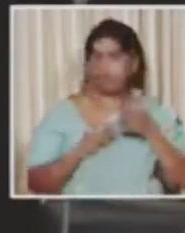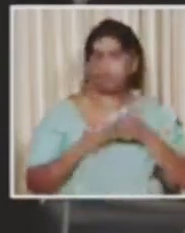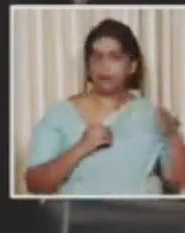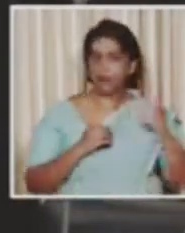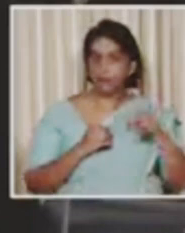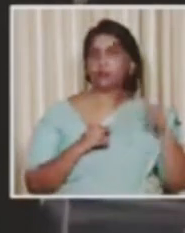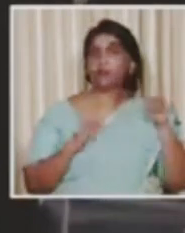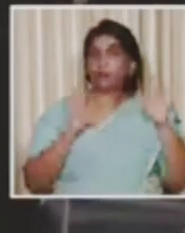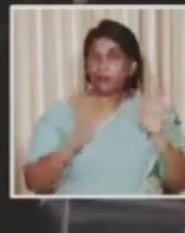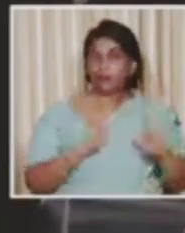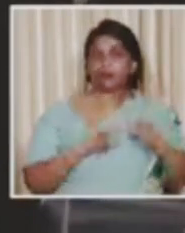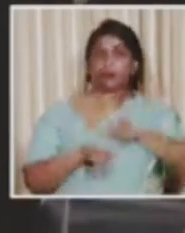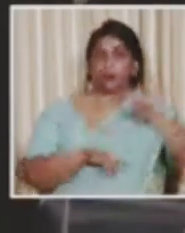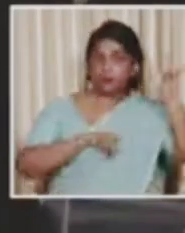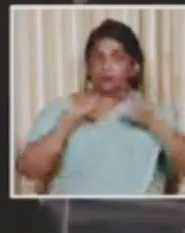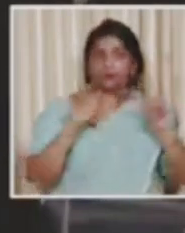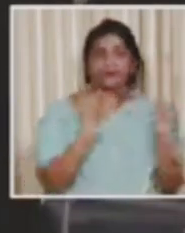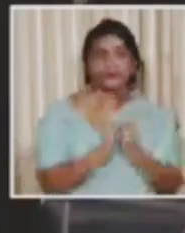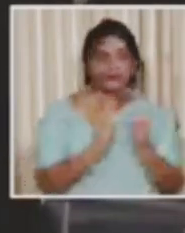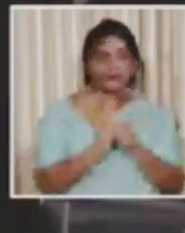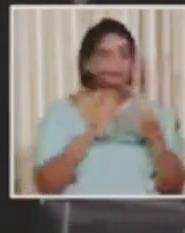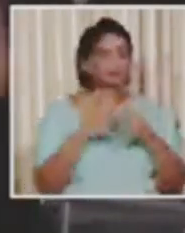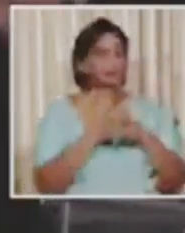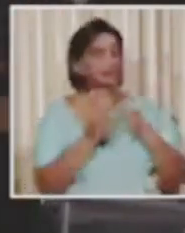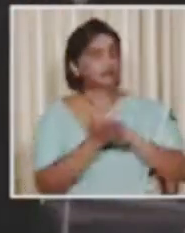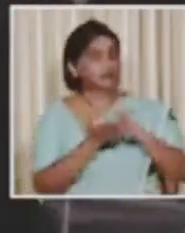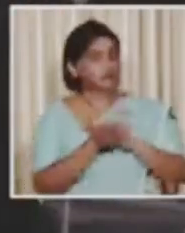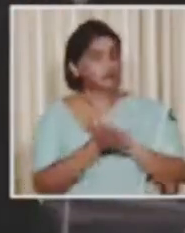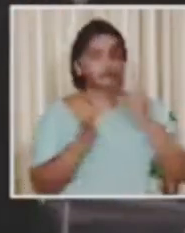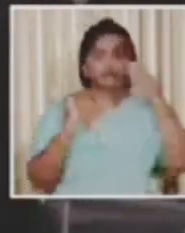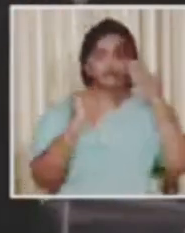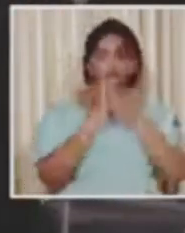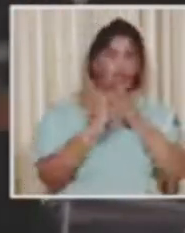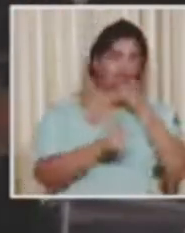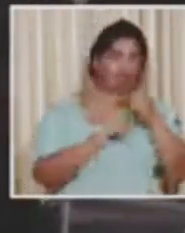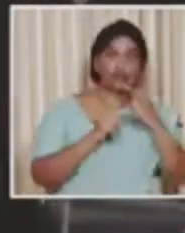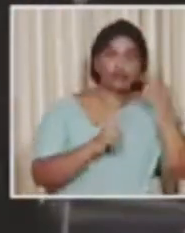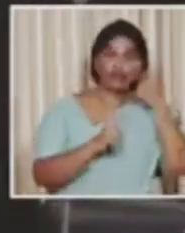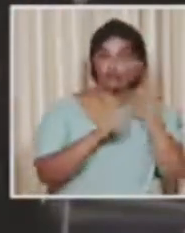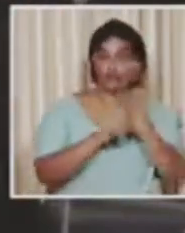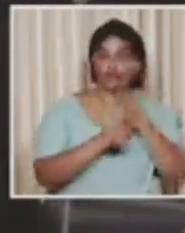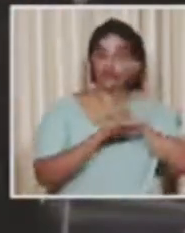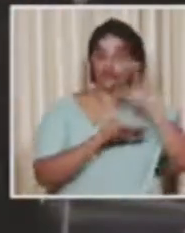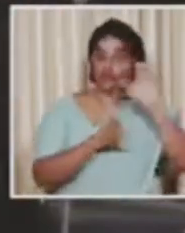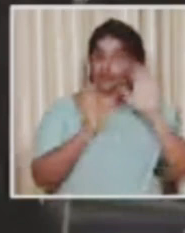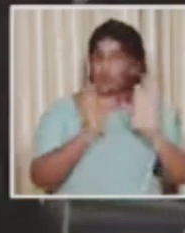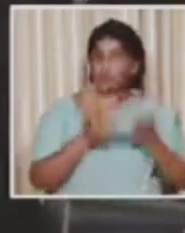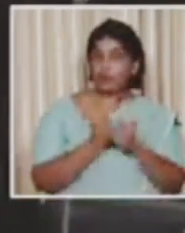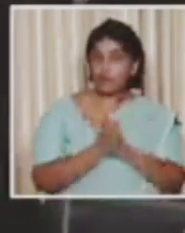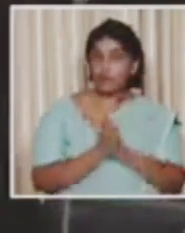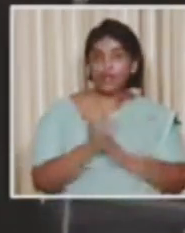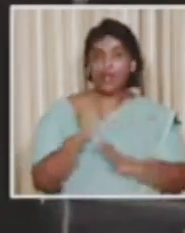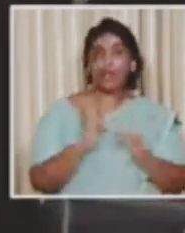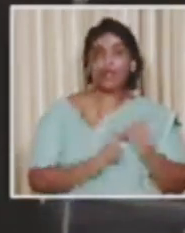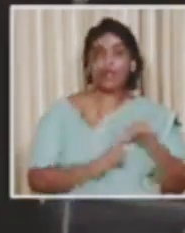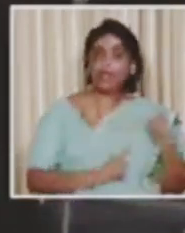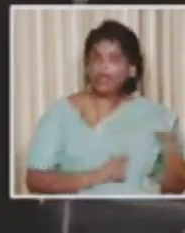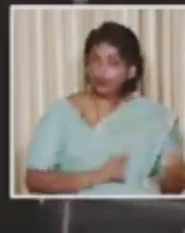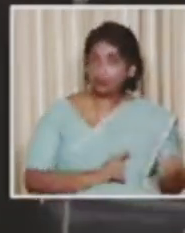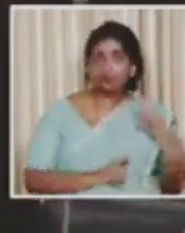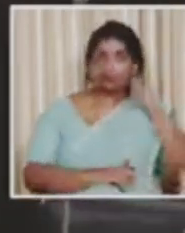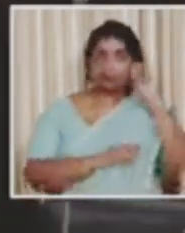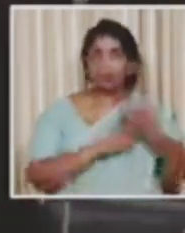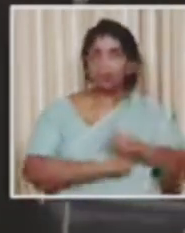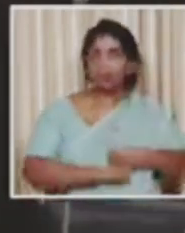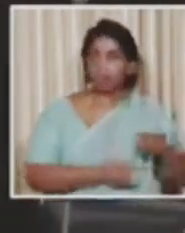තියෙනවා. හැබැයි විදේශ රටවල් වල ගිහිලා ශ්‍රමිකයන්ගේ සුබ සාධනය ඒ අය ගැන තමයි කතා කරන්නේ. කොරියාවට එහෙම ගිහිල්ලා. හැබැයි තමන්ගේ මන්ත්‍රීවරයා මේ මිනිසුන්ව